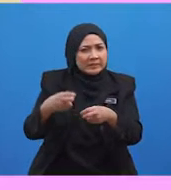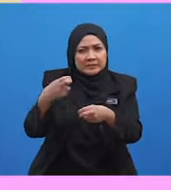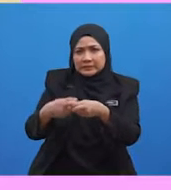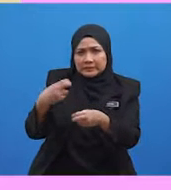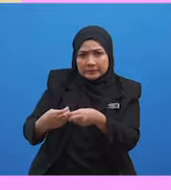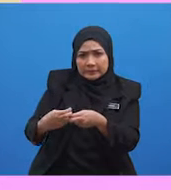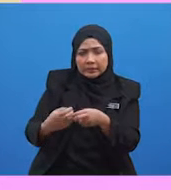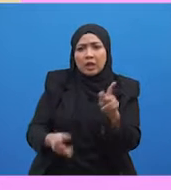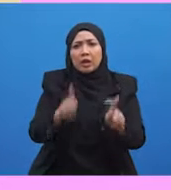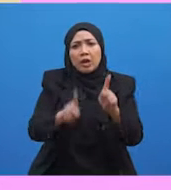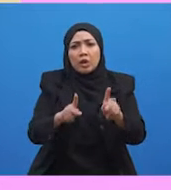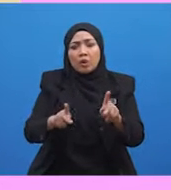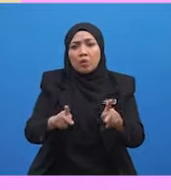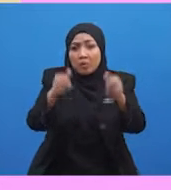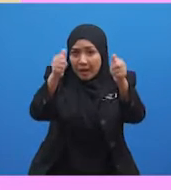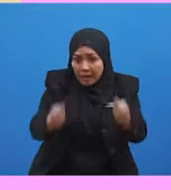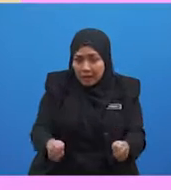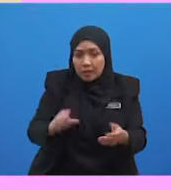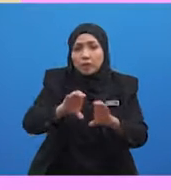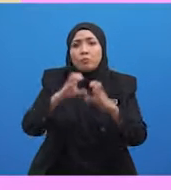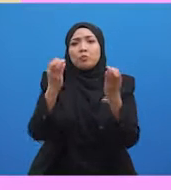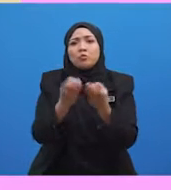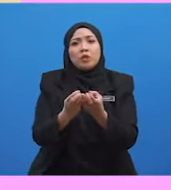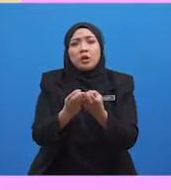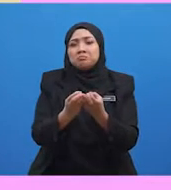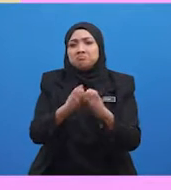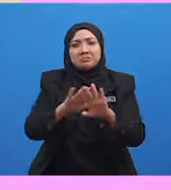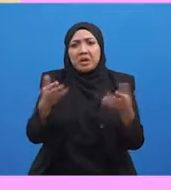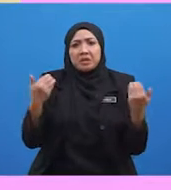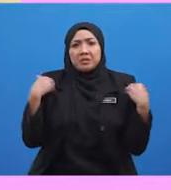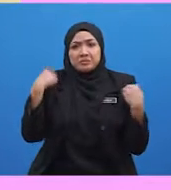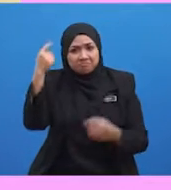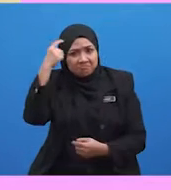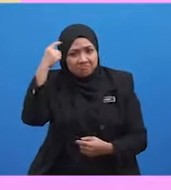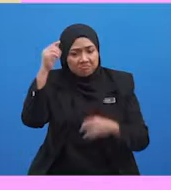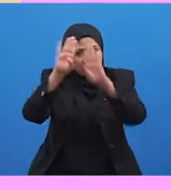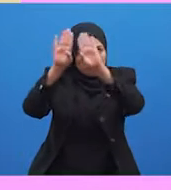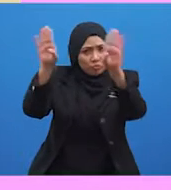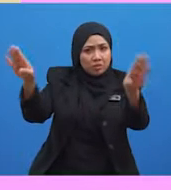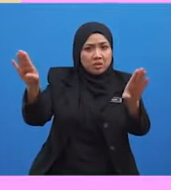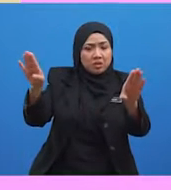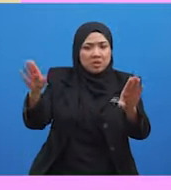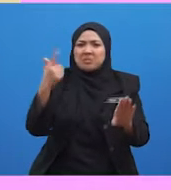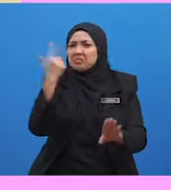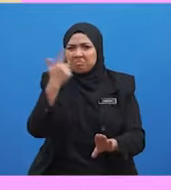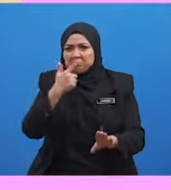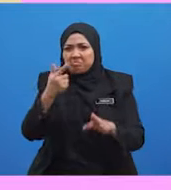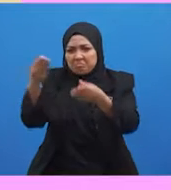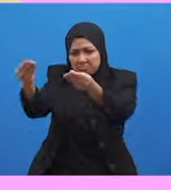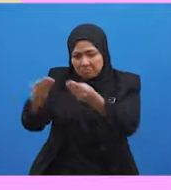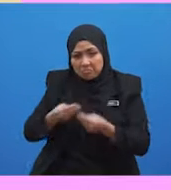tidak terbuka dan enggan menyumbang idea serta sukar untuk